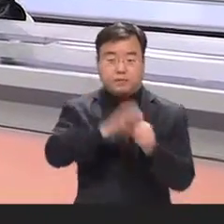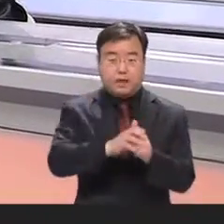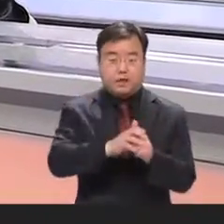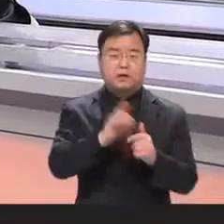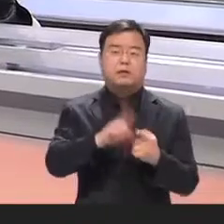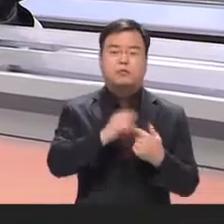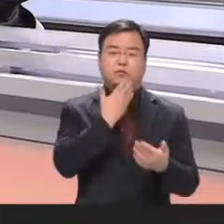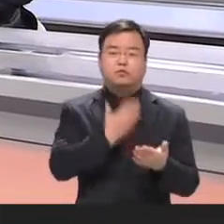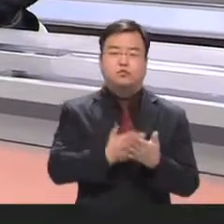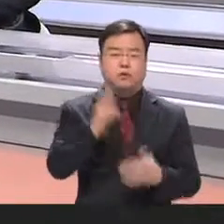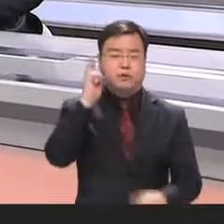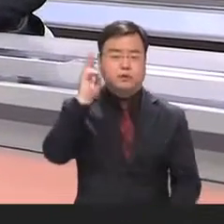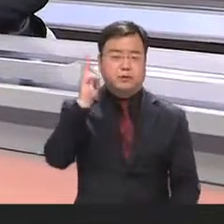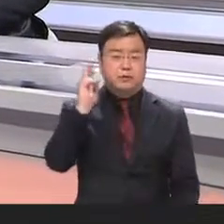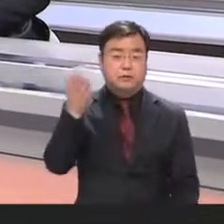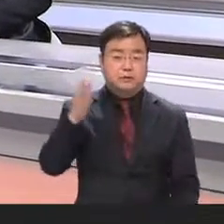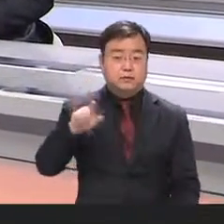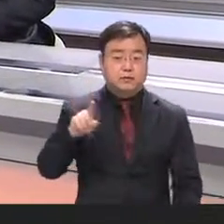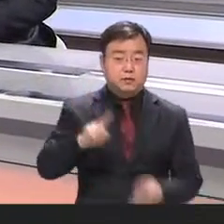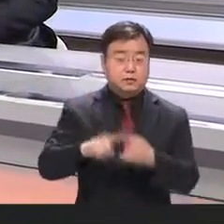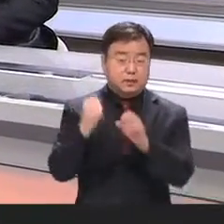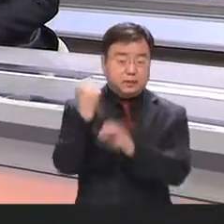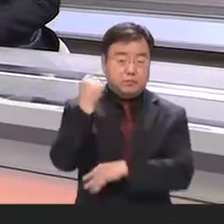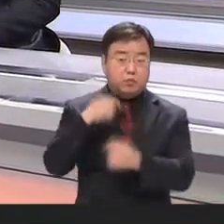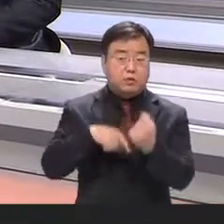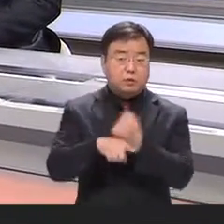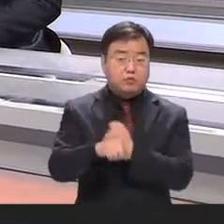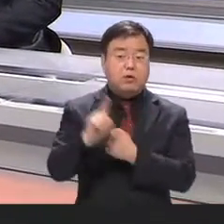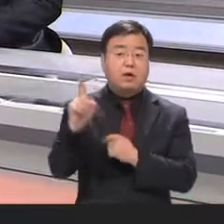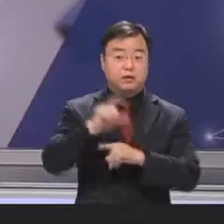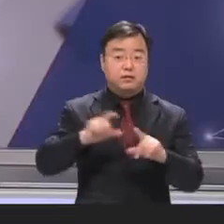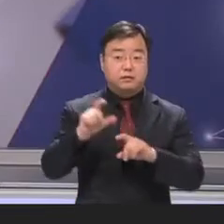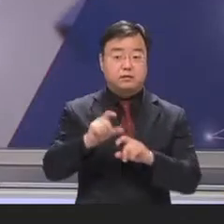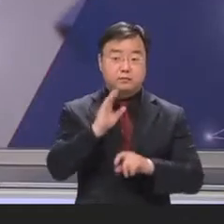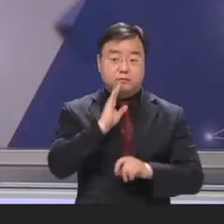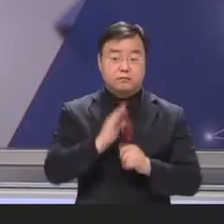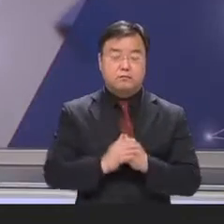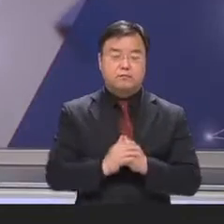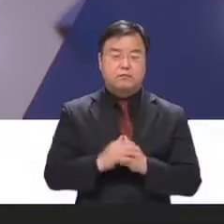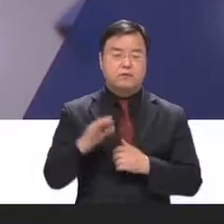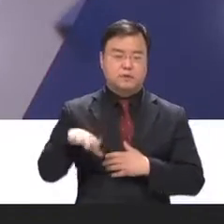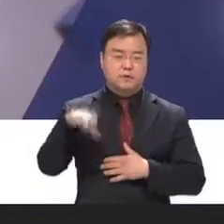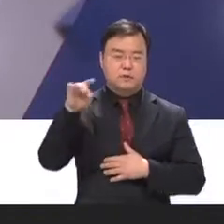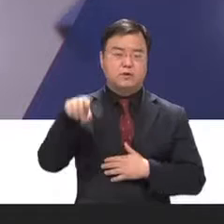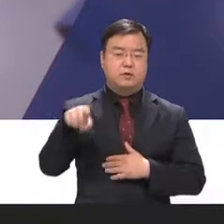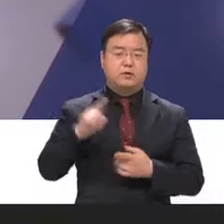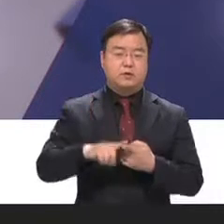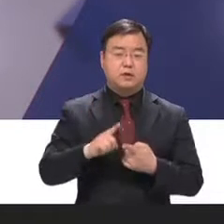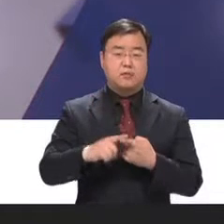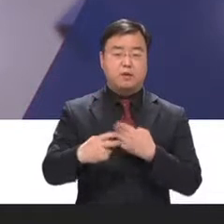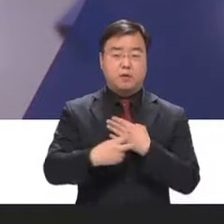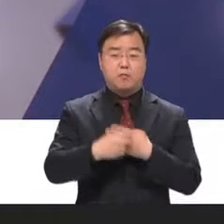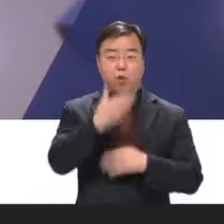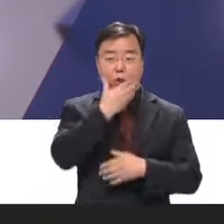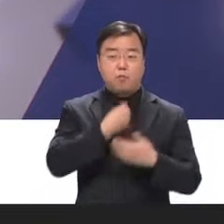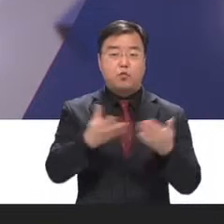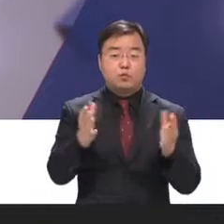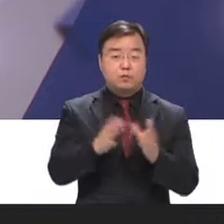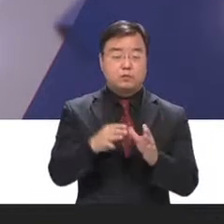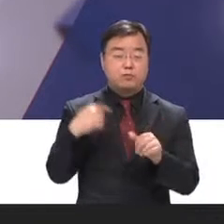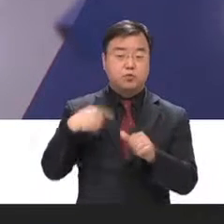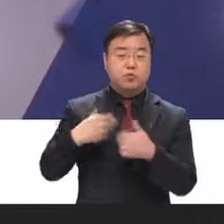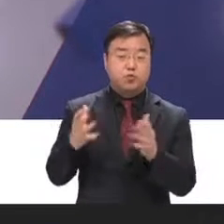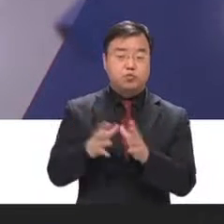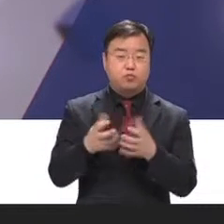어이해 따른 또 근본적인 원인이 또 하나 있죠 네 맞습니다 이 원래 누리과정 은 보건복지부와 의 교육부 로 이원화돼